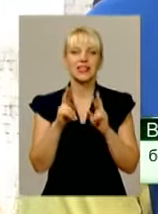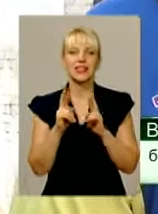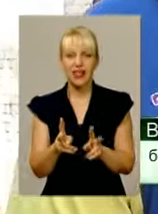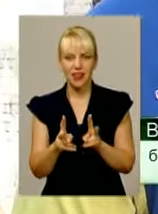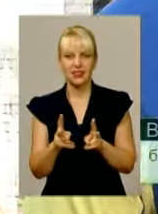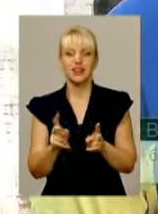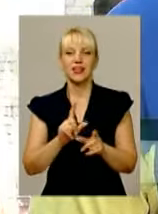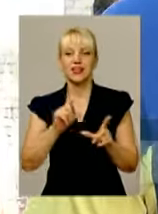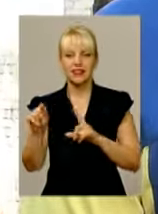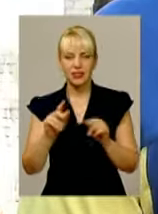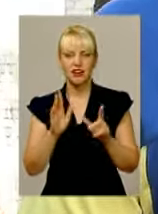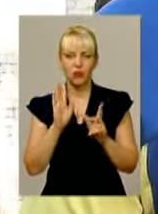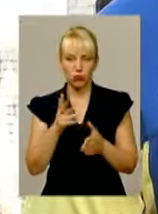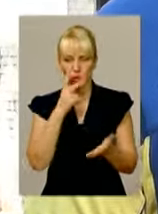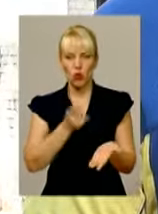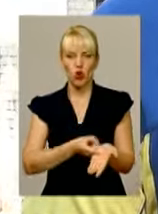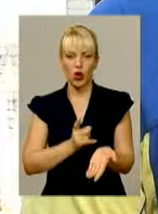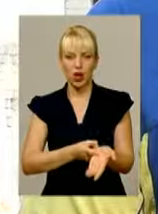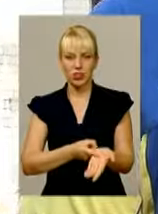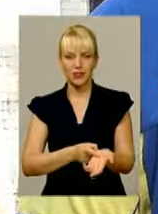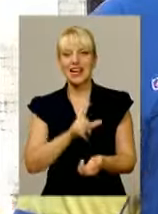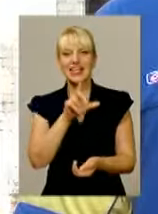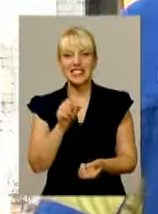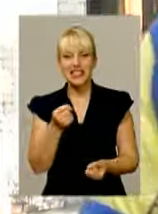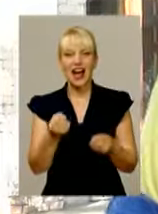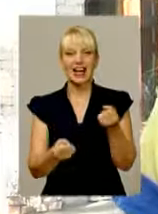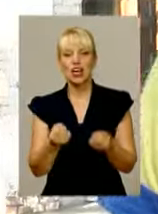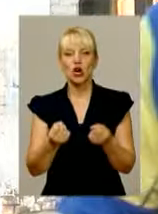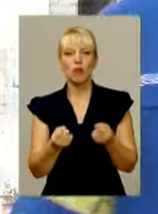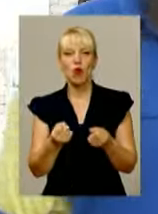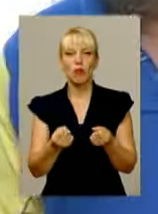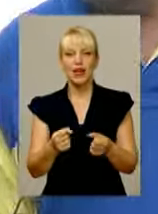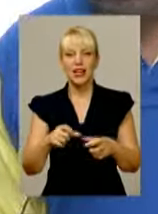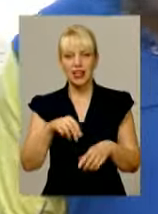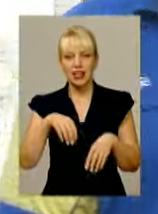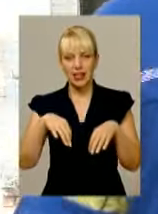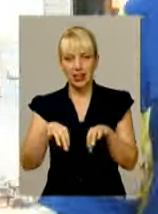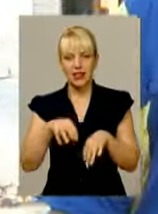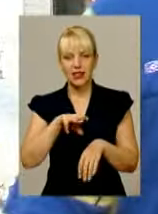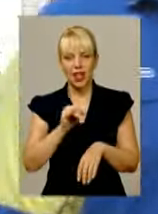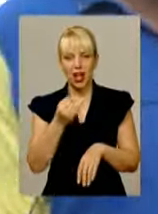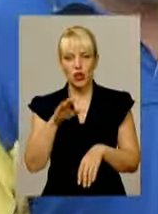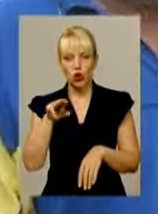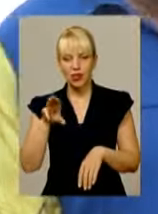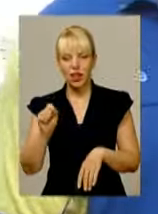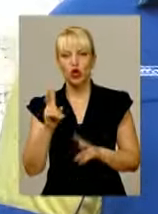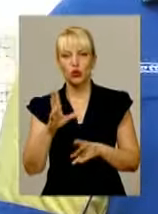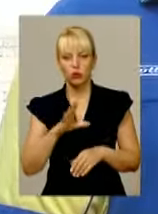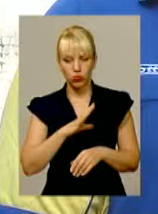Будемо доказувати. Тобто за кермом вашої Тойоти хто був? Був Молчанюк.